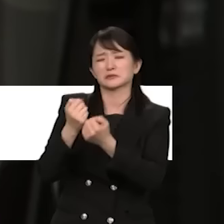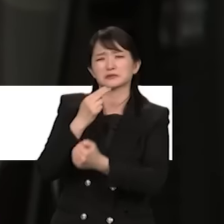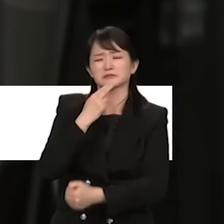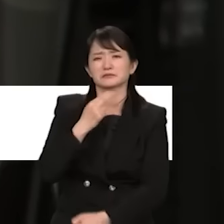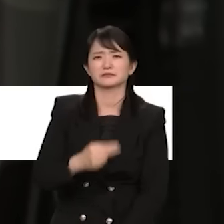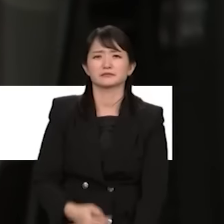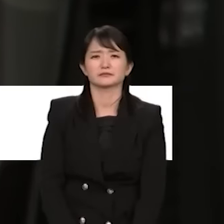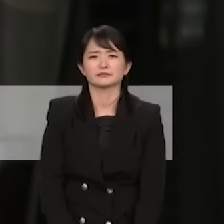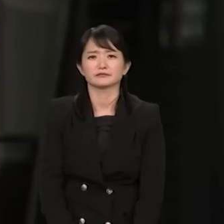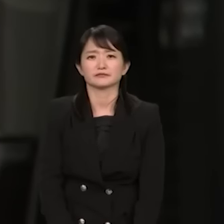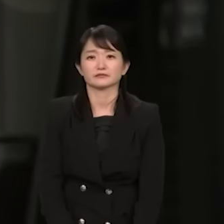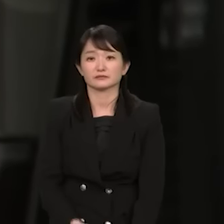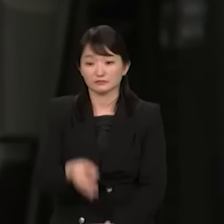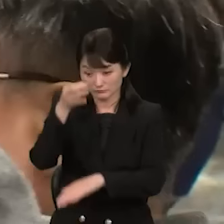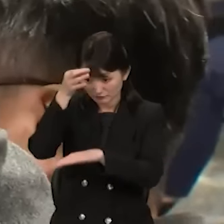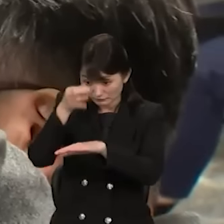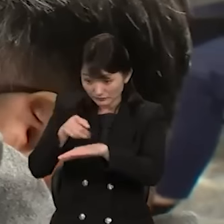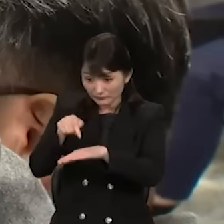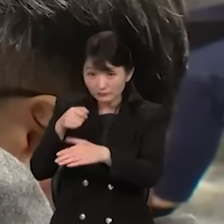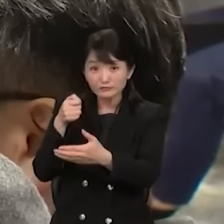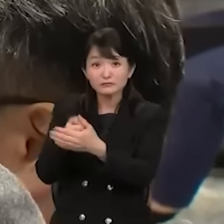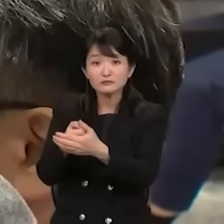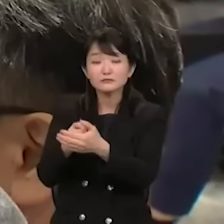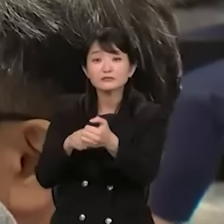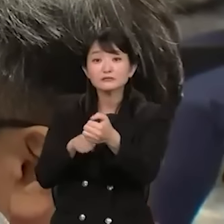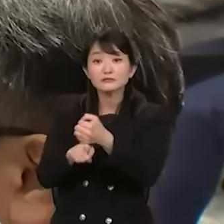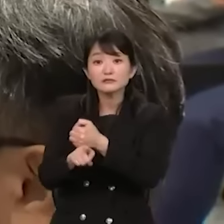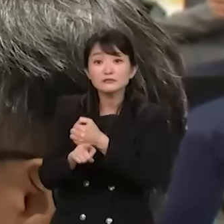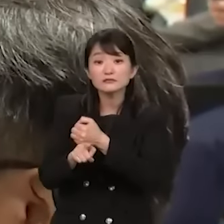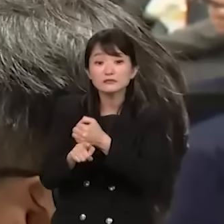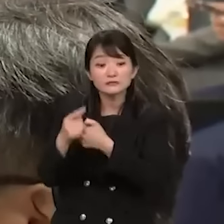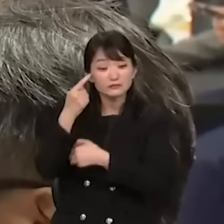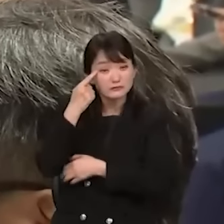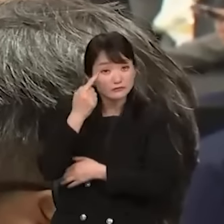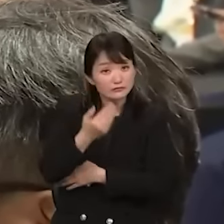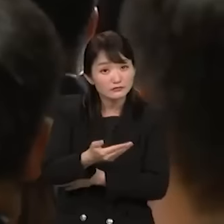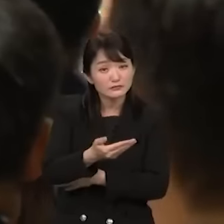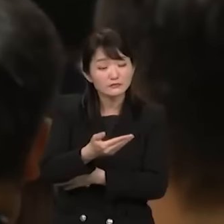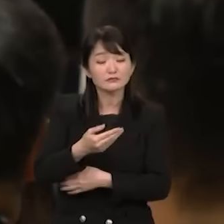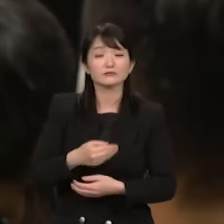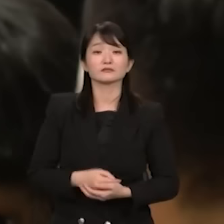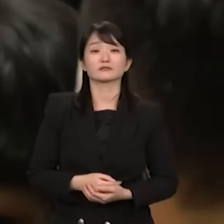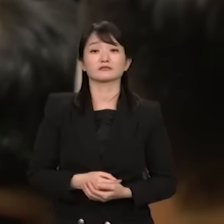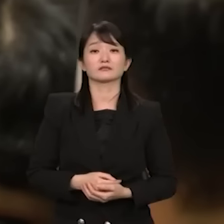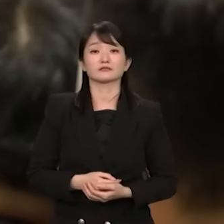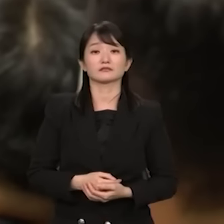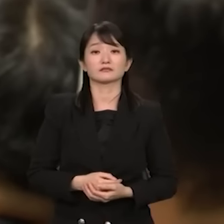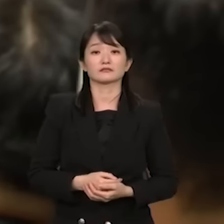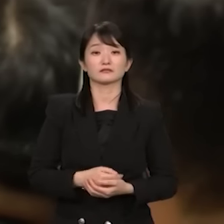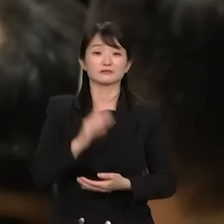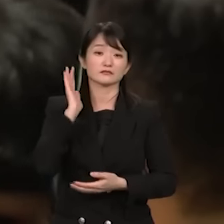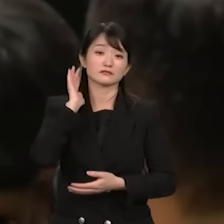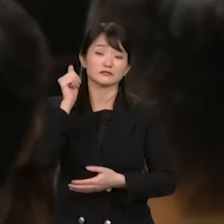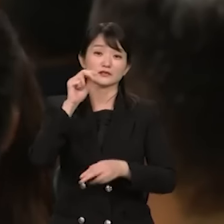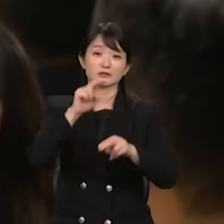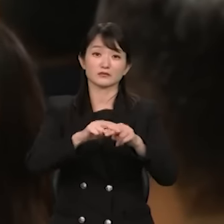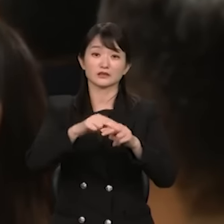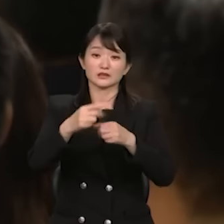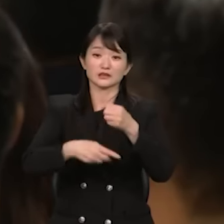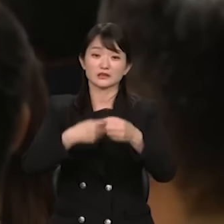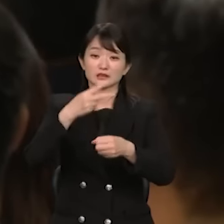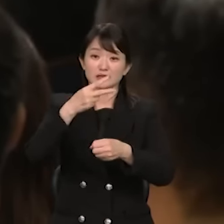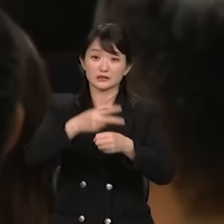않았습니다. 사과를 결심하게 된 배경과 이유를 묻는 질문이 나왔지만 임기 반환점을 맞아 사과하게